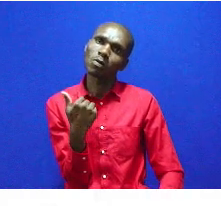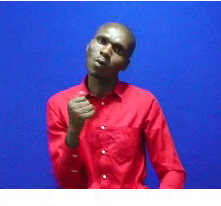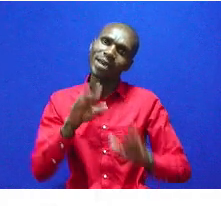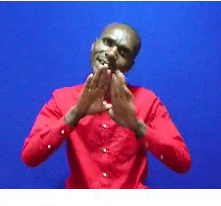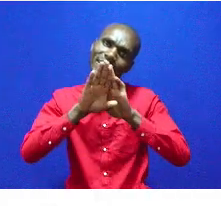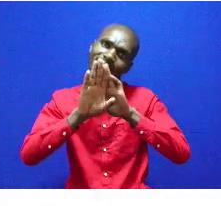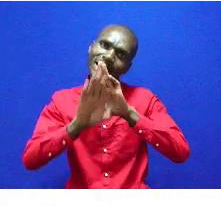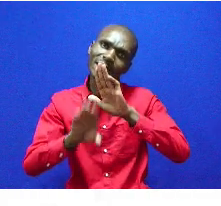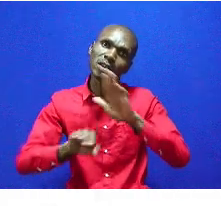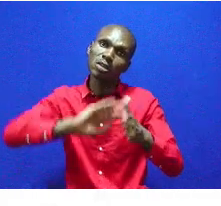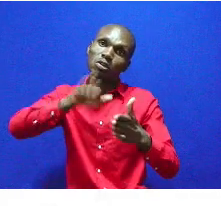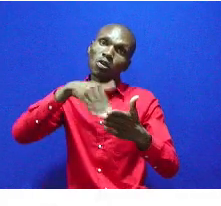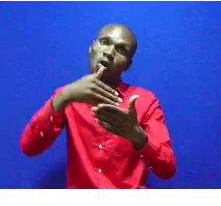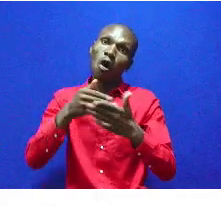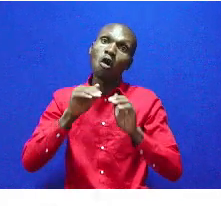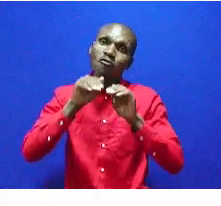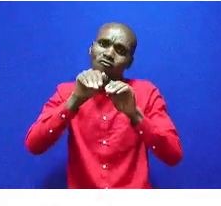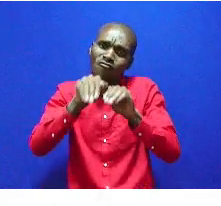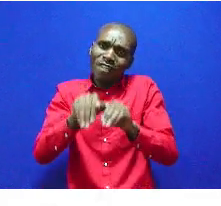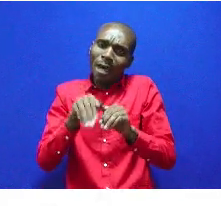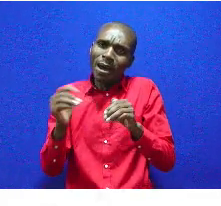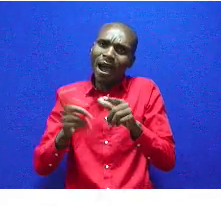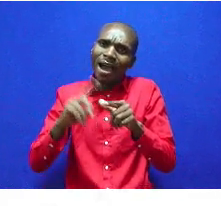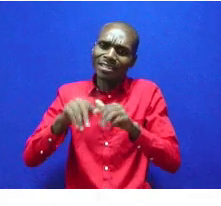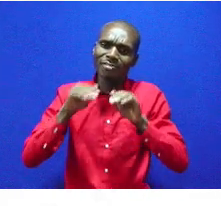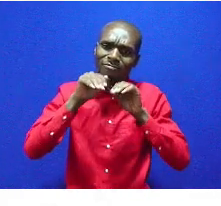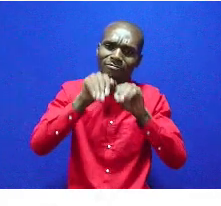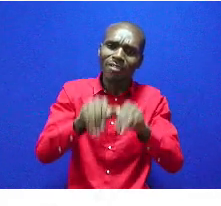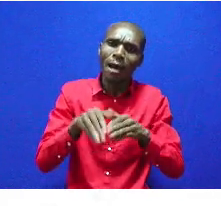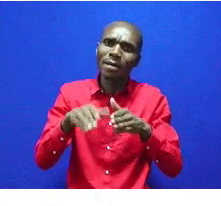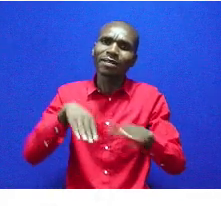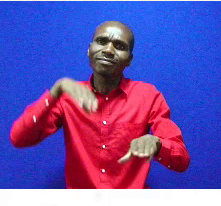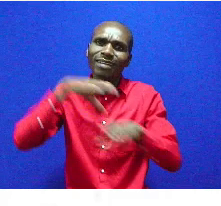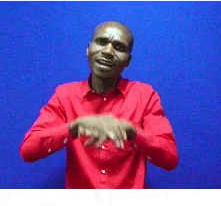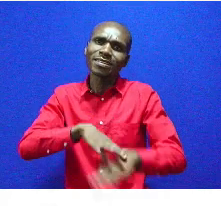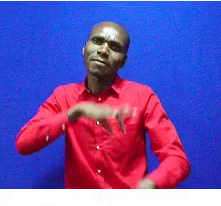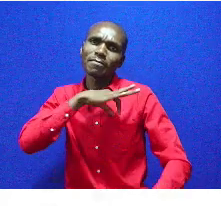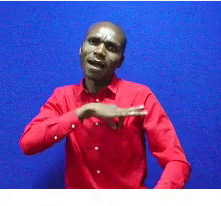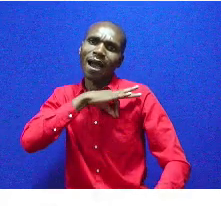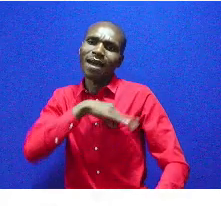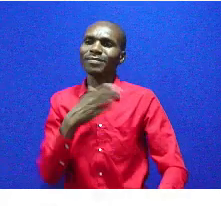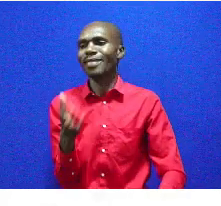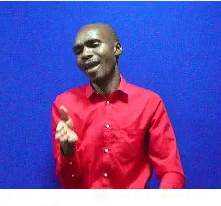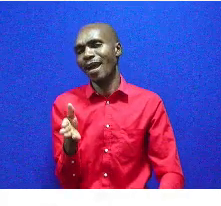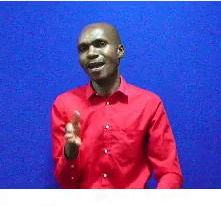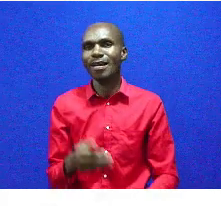hawa wote mkulima anapata pesa kwa simu yake ama kwa account yake.